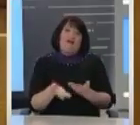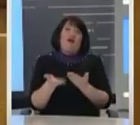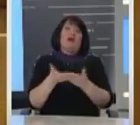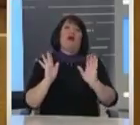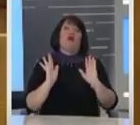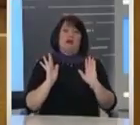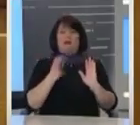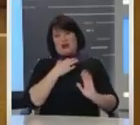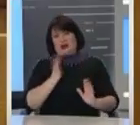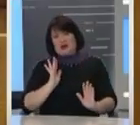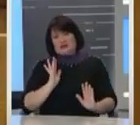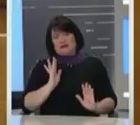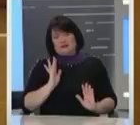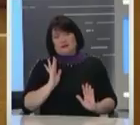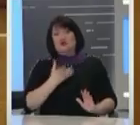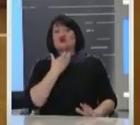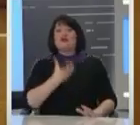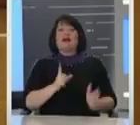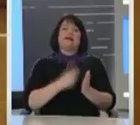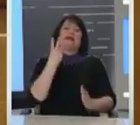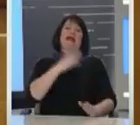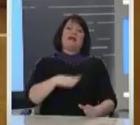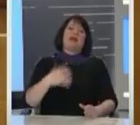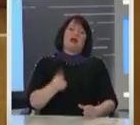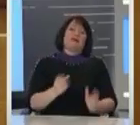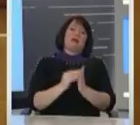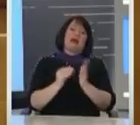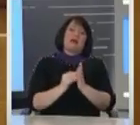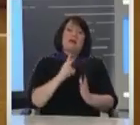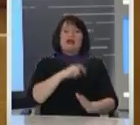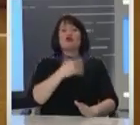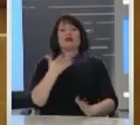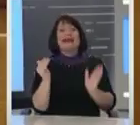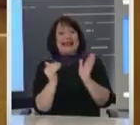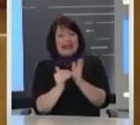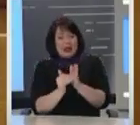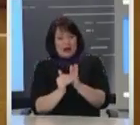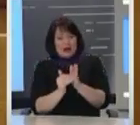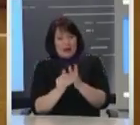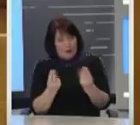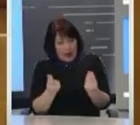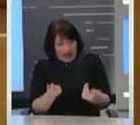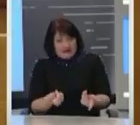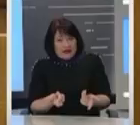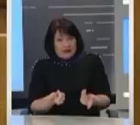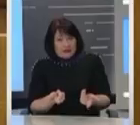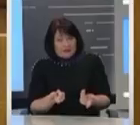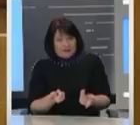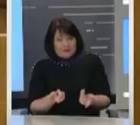σοβαροί. Όταν έχεις 3 παιδιά, τα 25 χιλιάρικα είναι πολλά.